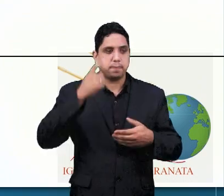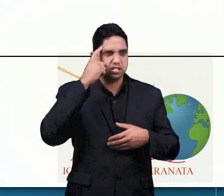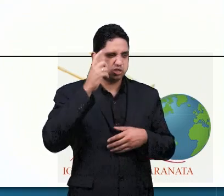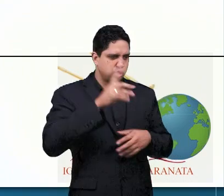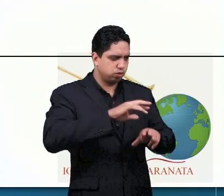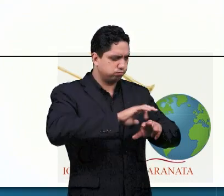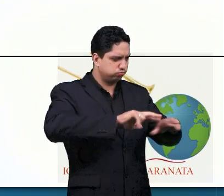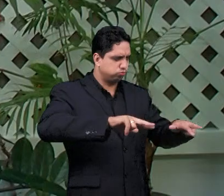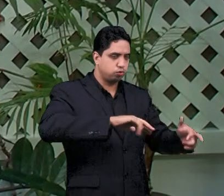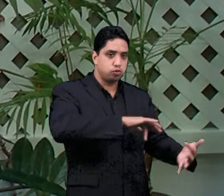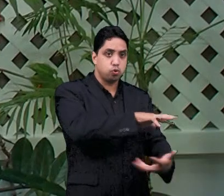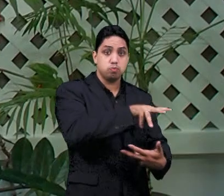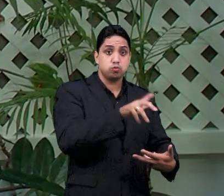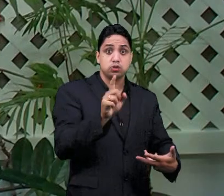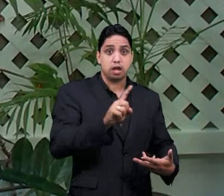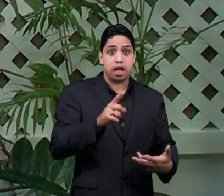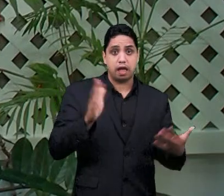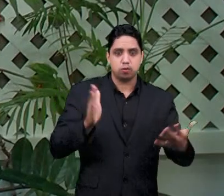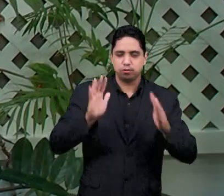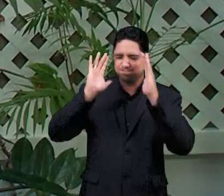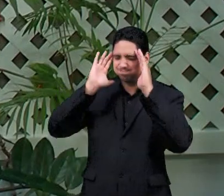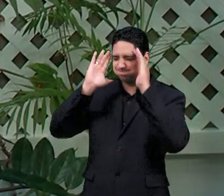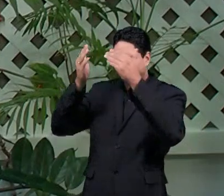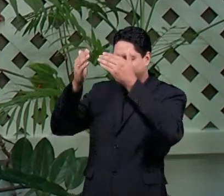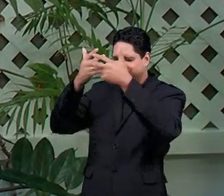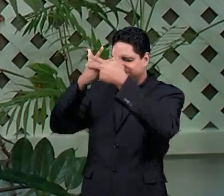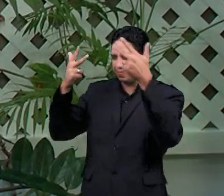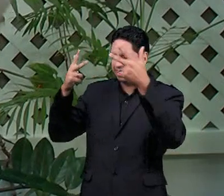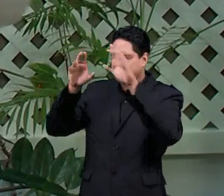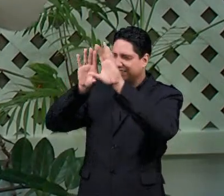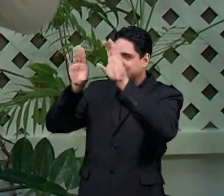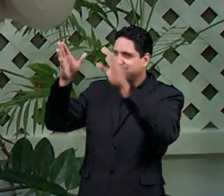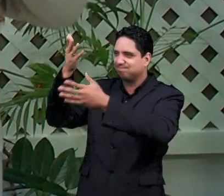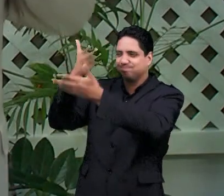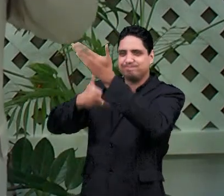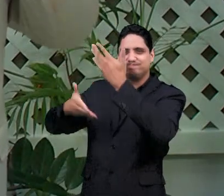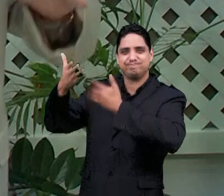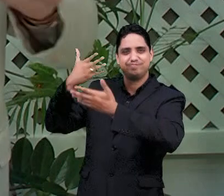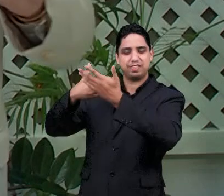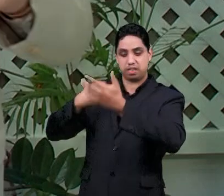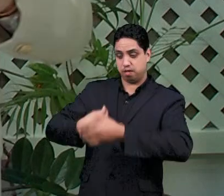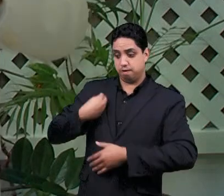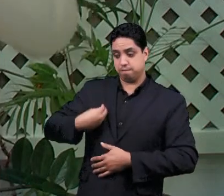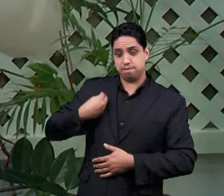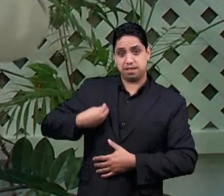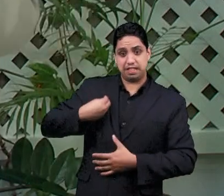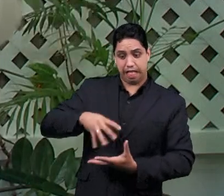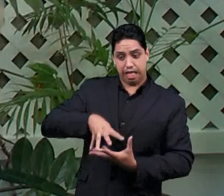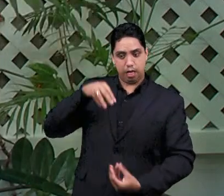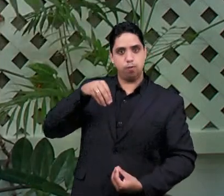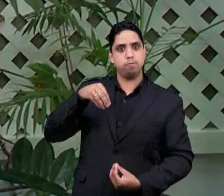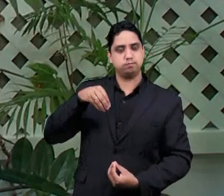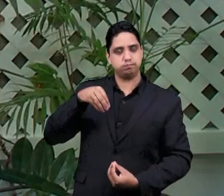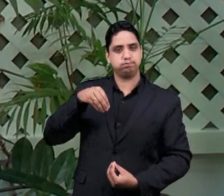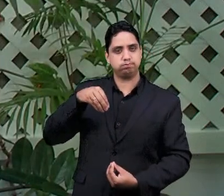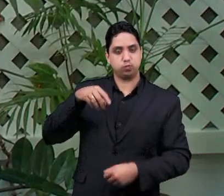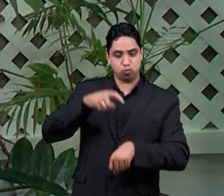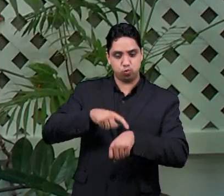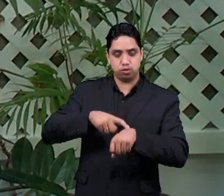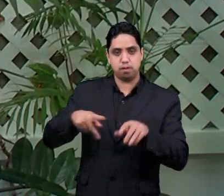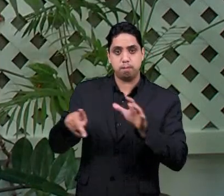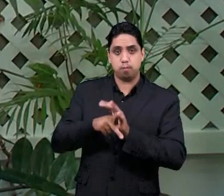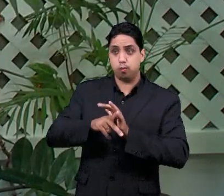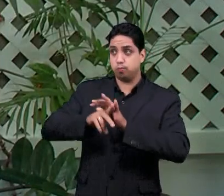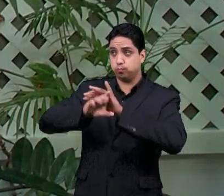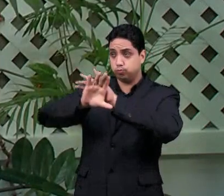arrête de penser seulement dans les choses de la terre, il commence à penser dans les choses éternelles, dans la vie spirituelle, dans le temps de